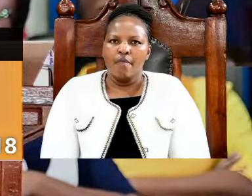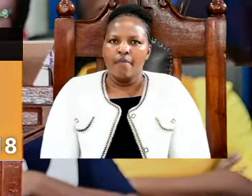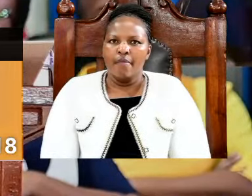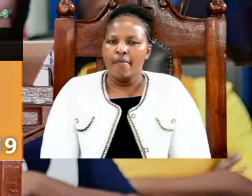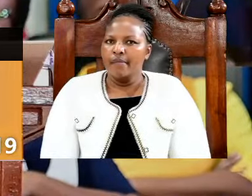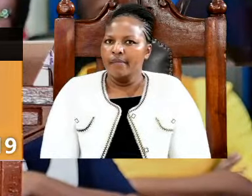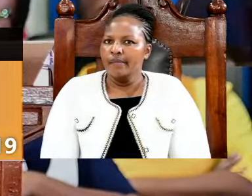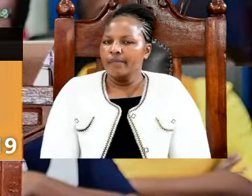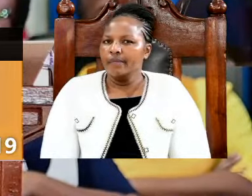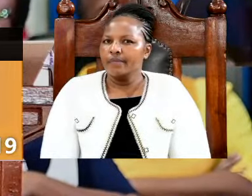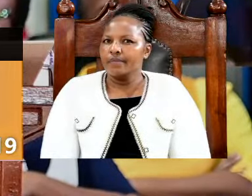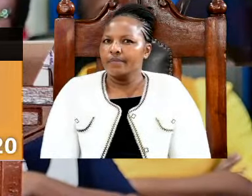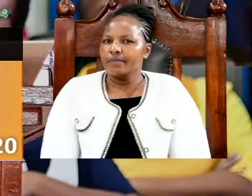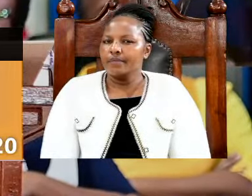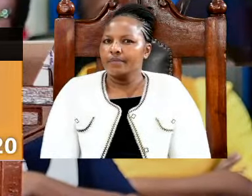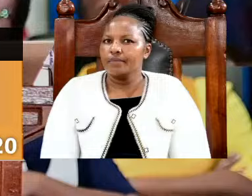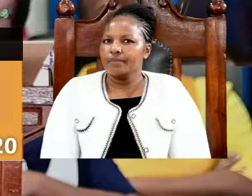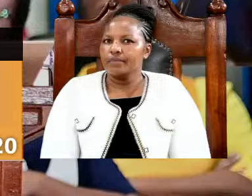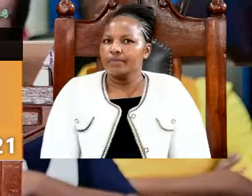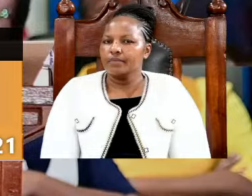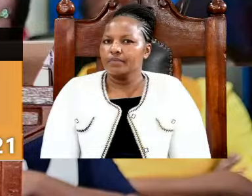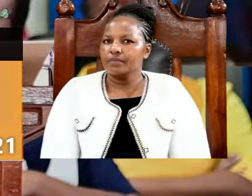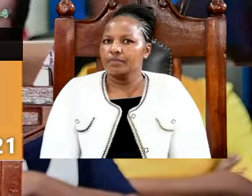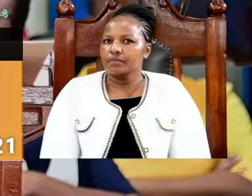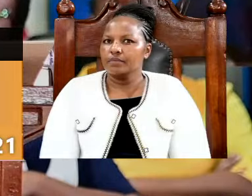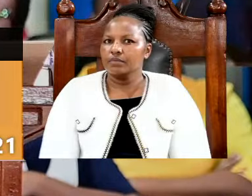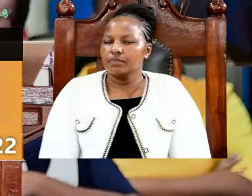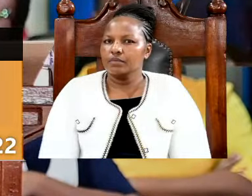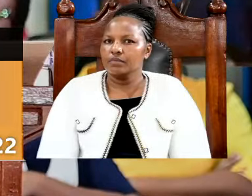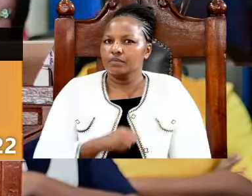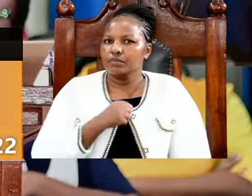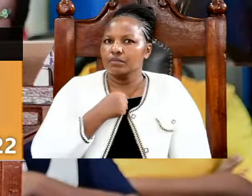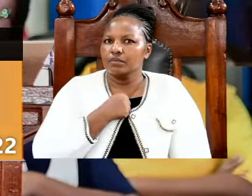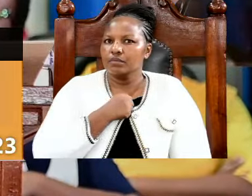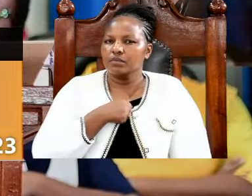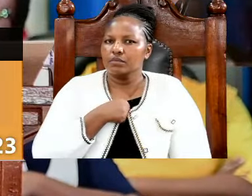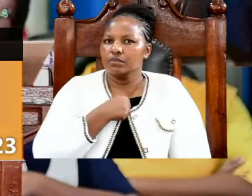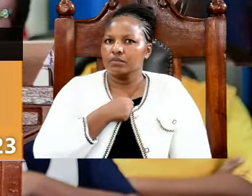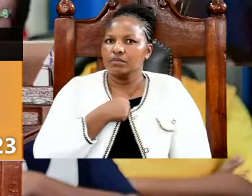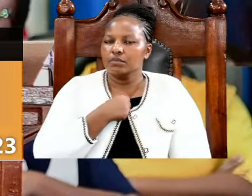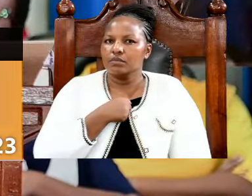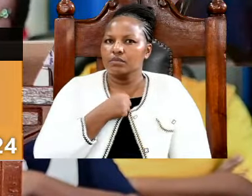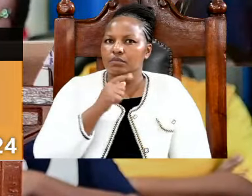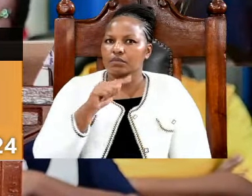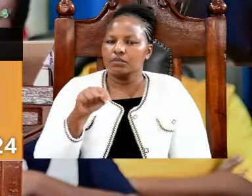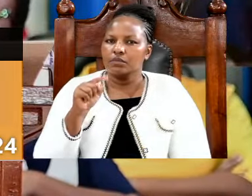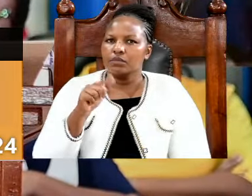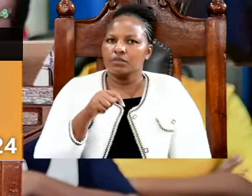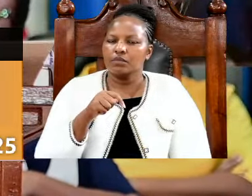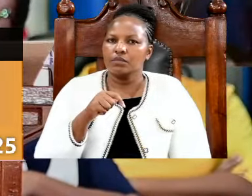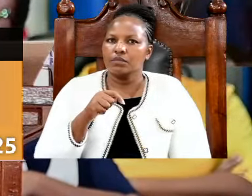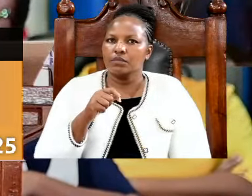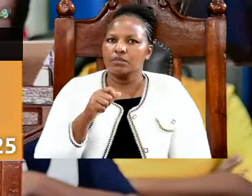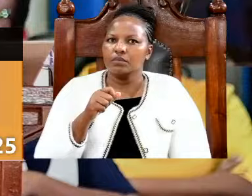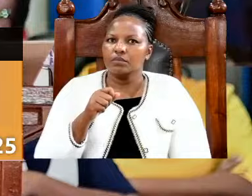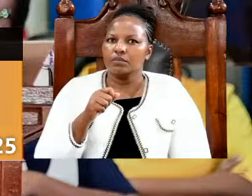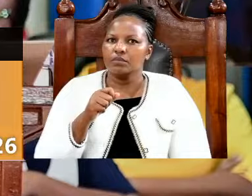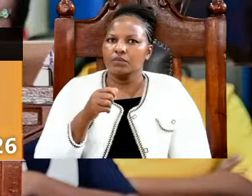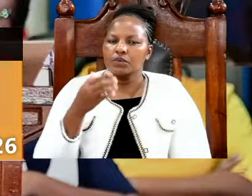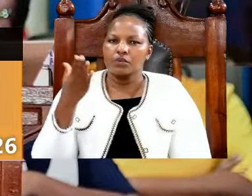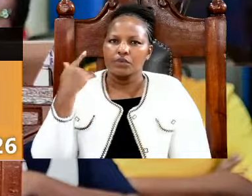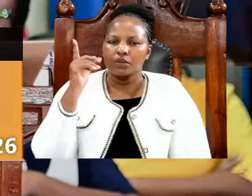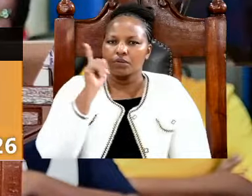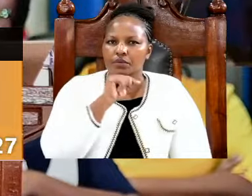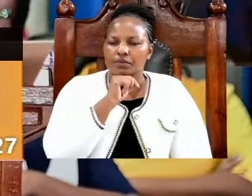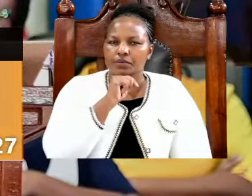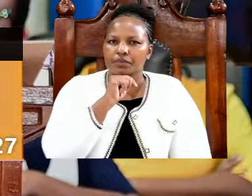That letter is misreading kwa sababu inasema 18th to 20th April. Kwa hivyo hiyo tuachana nayo